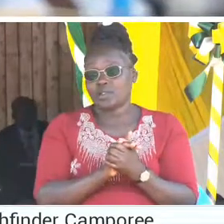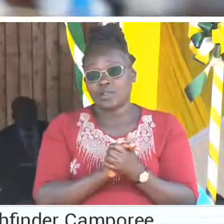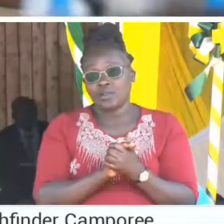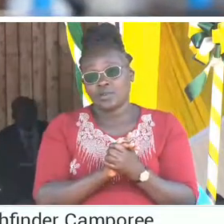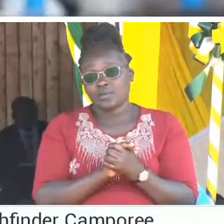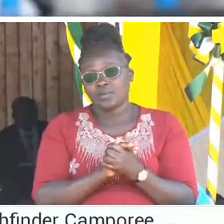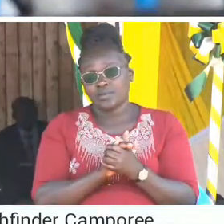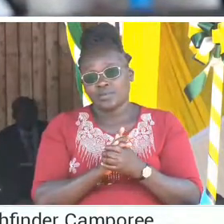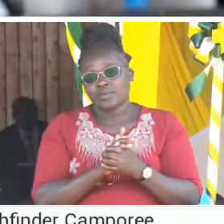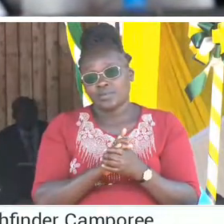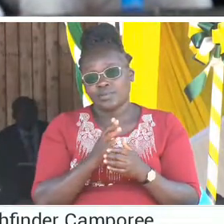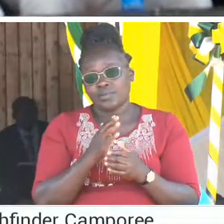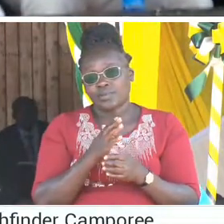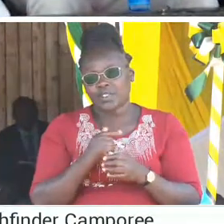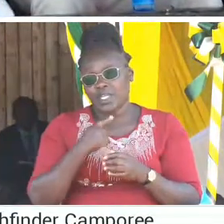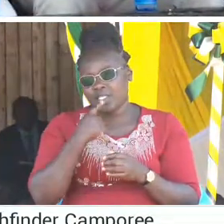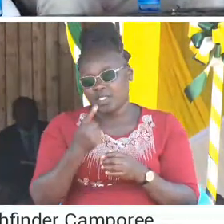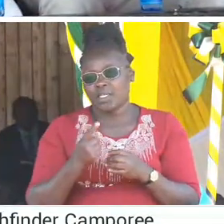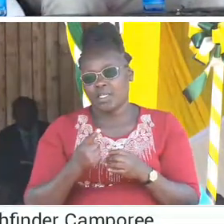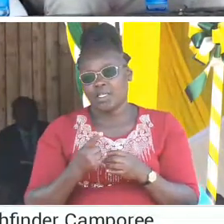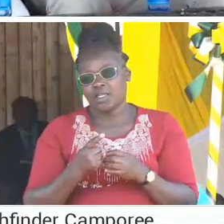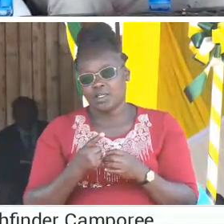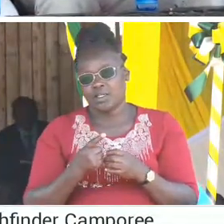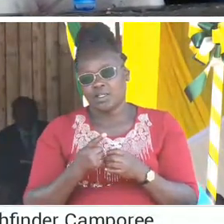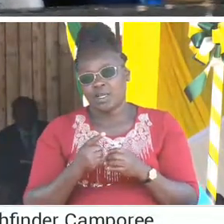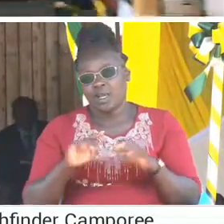no matter how successful you